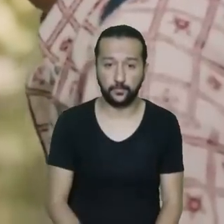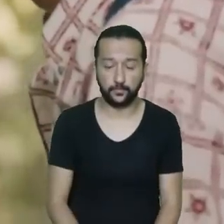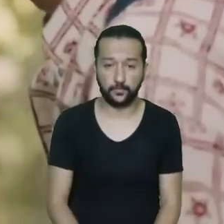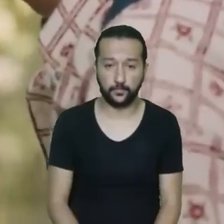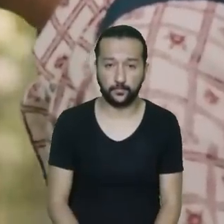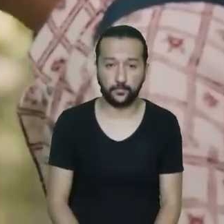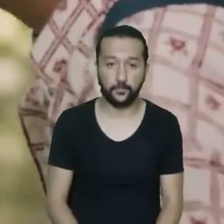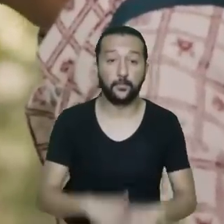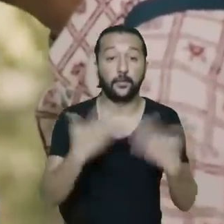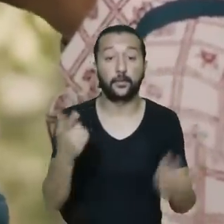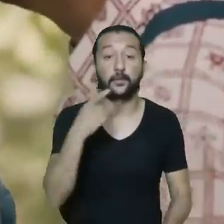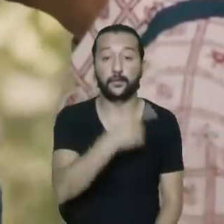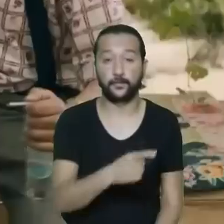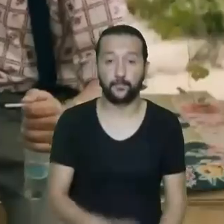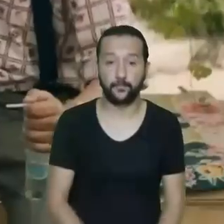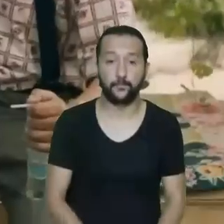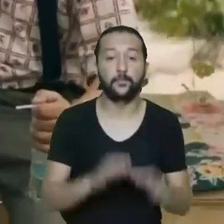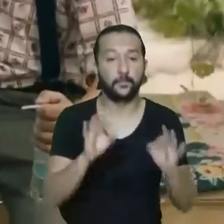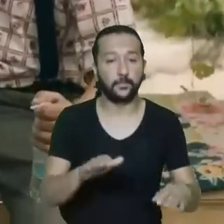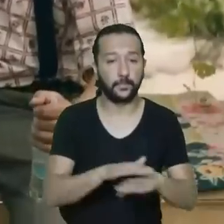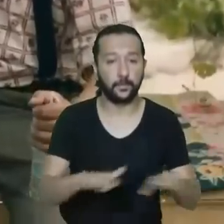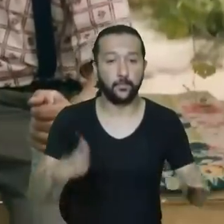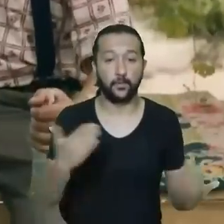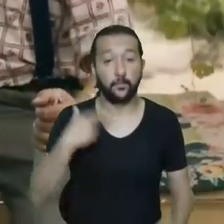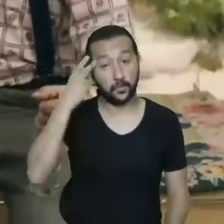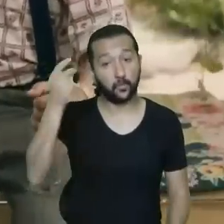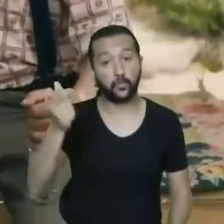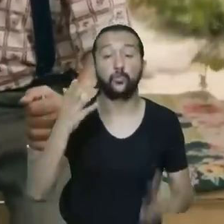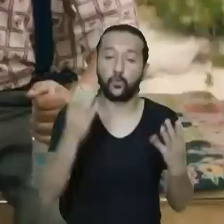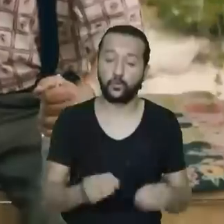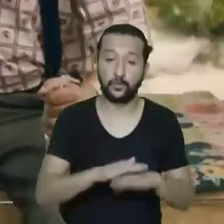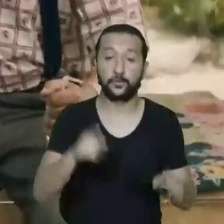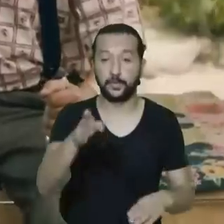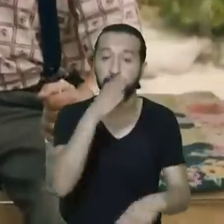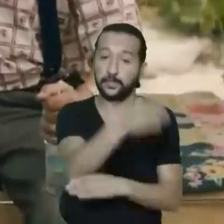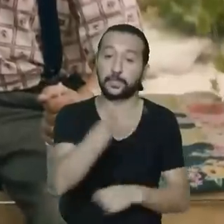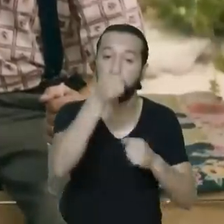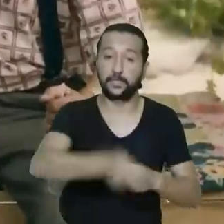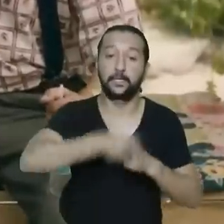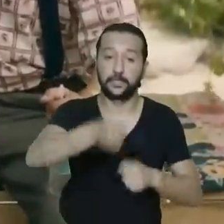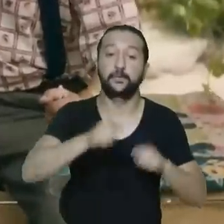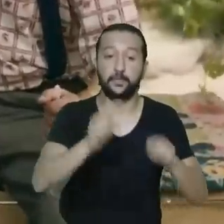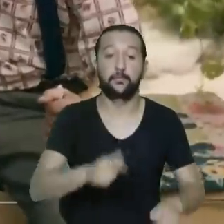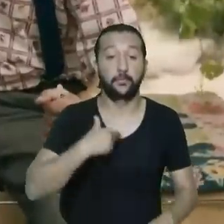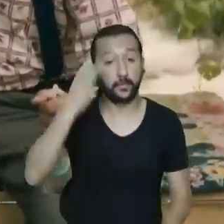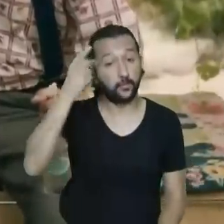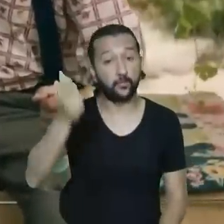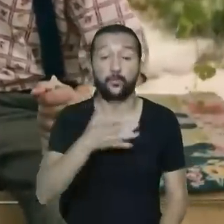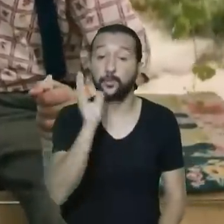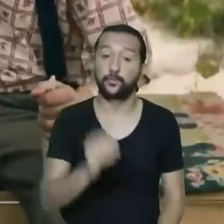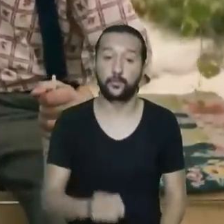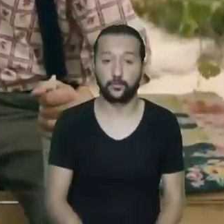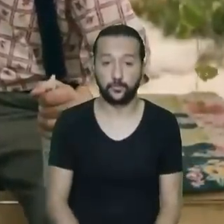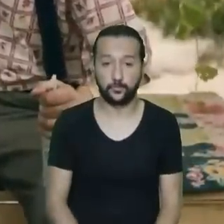Hüseyin anladım diye göz süzdü. Tamam, ben unuttum o zaman. Sen git orayı kazı ver. Tamam, ben unuttum.